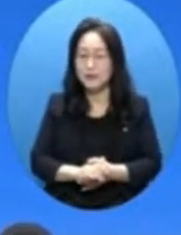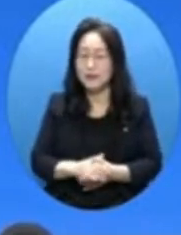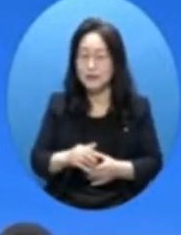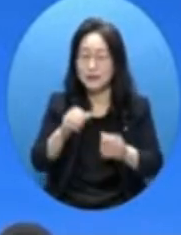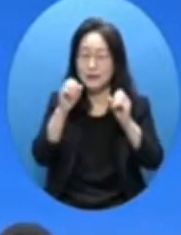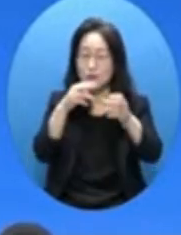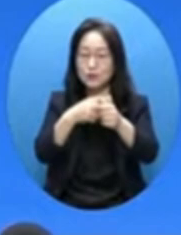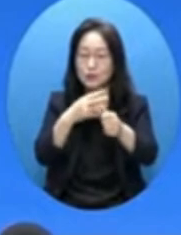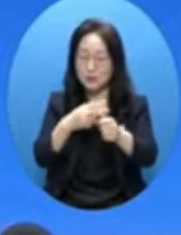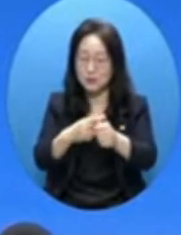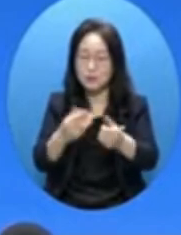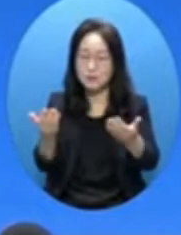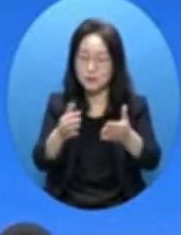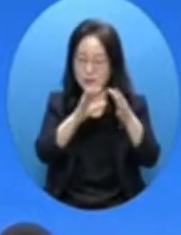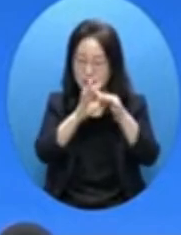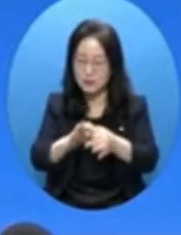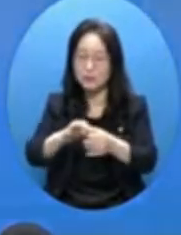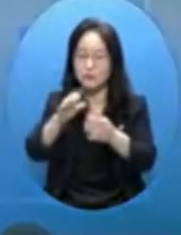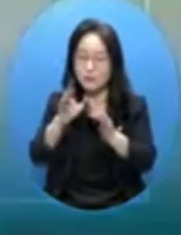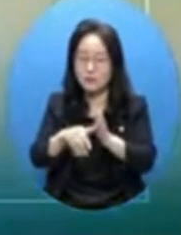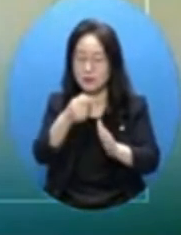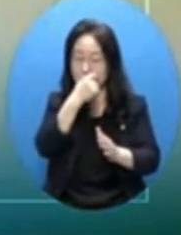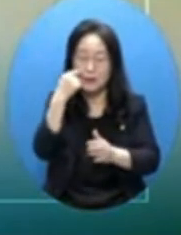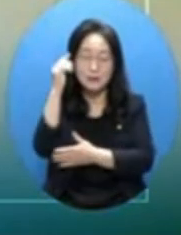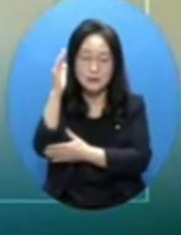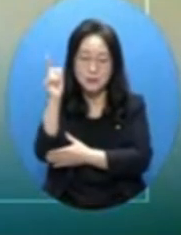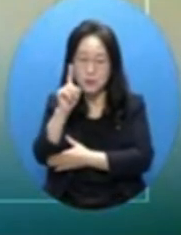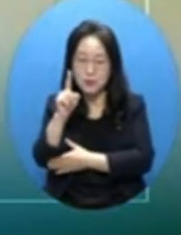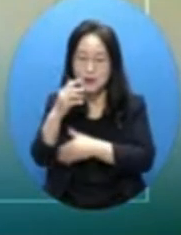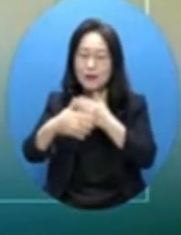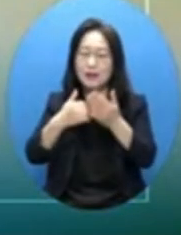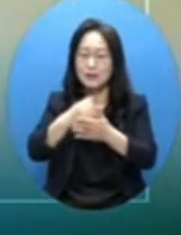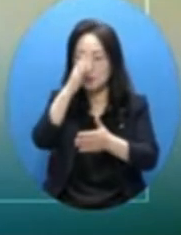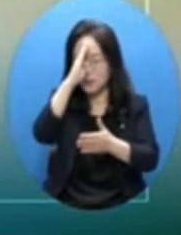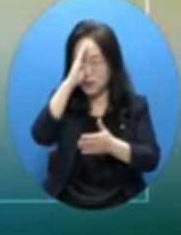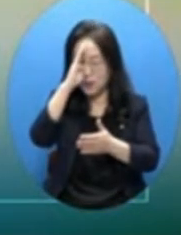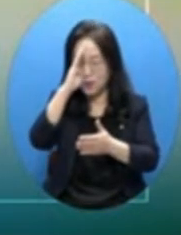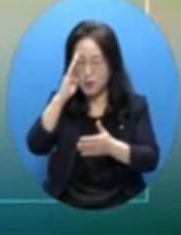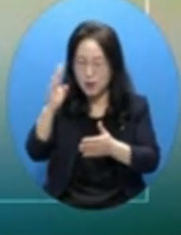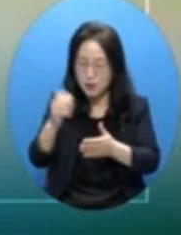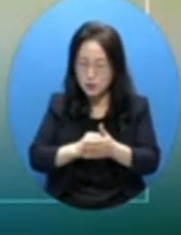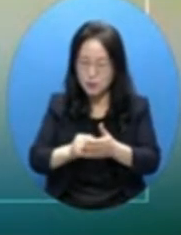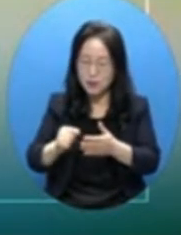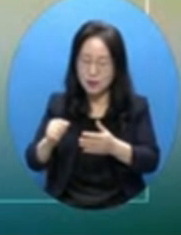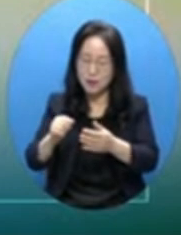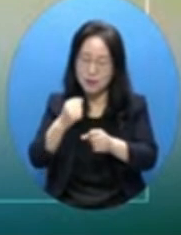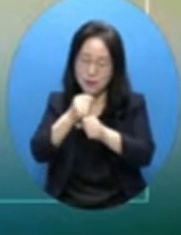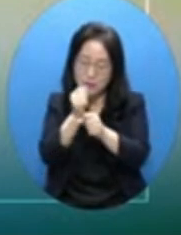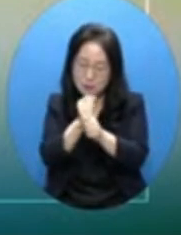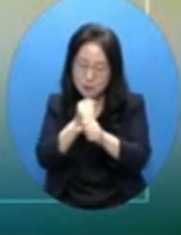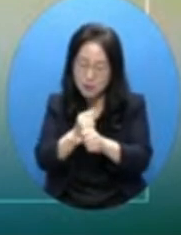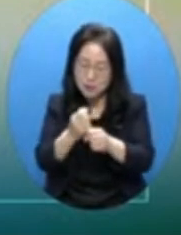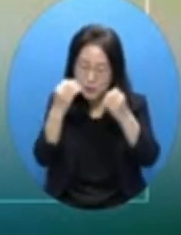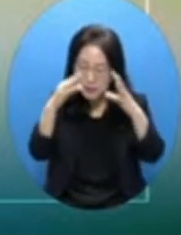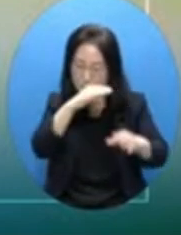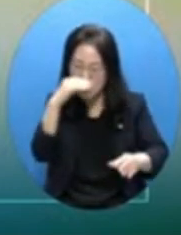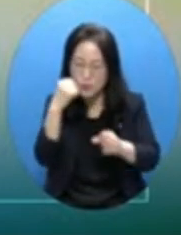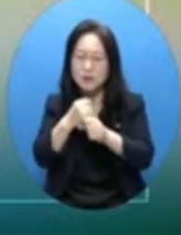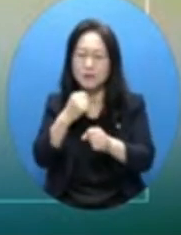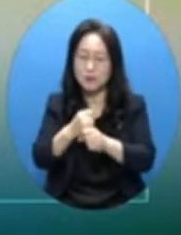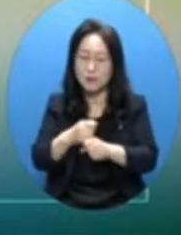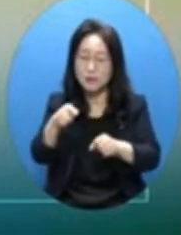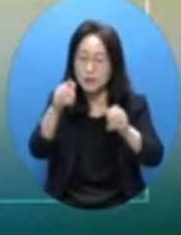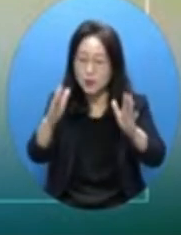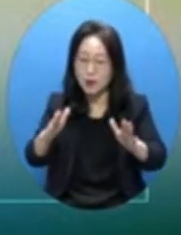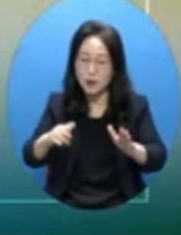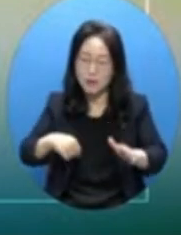선교사역을 감당하면서 이와 같은 간증을 합니다. 하나님께서는 이 질병을 통해 저를 다듬어 가셨습니다. 그동안 내가 뭐든 할 수 있었을 것